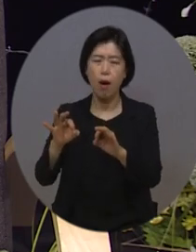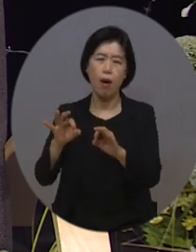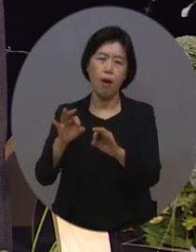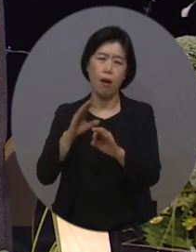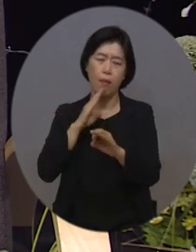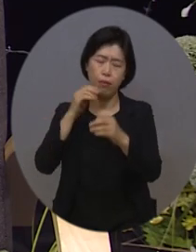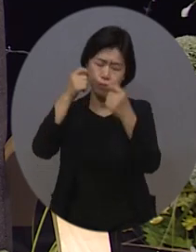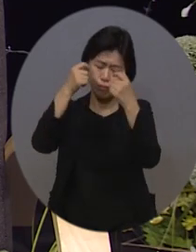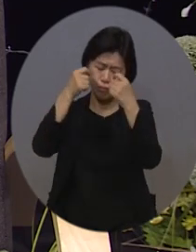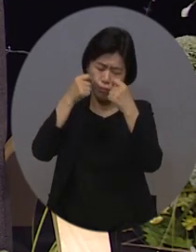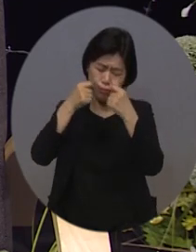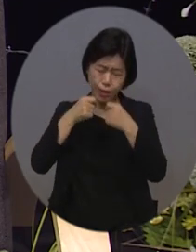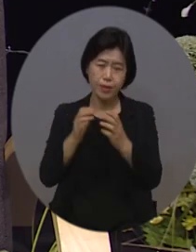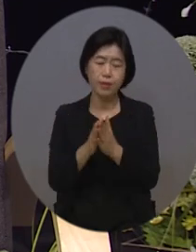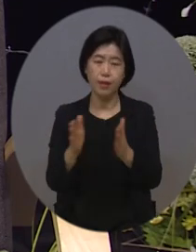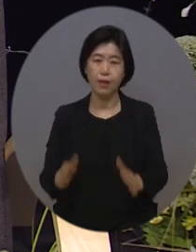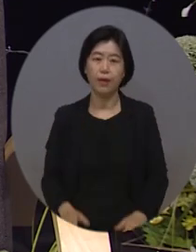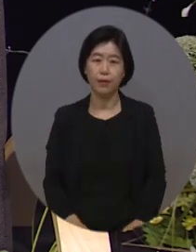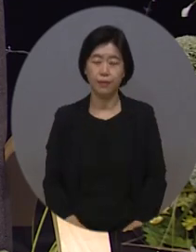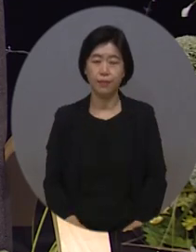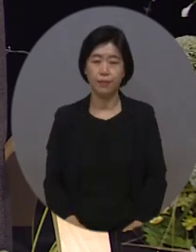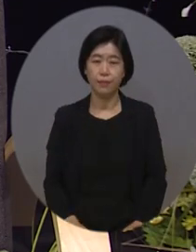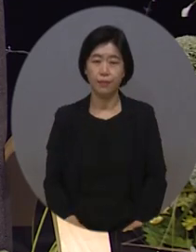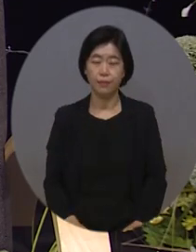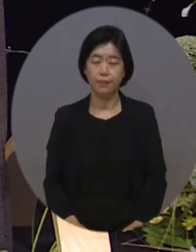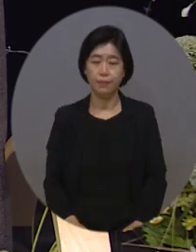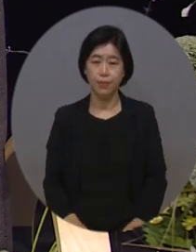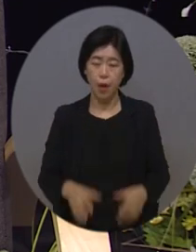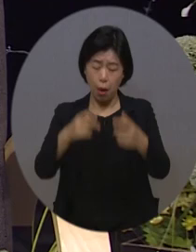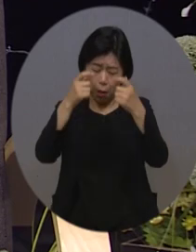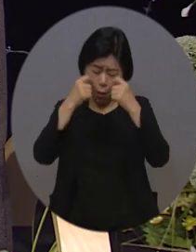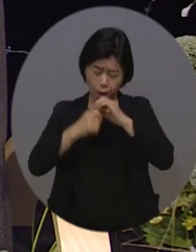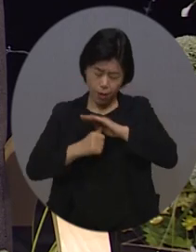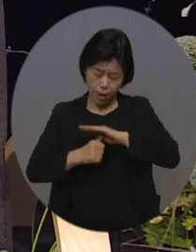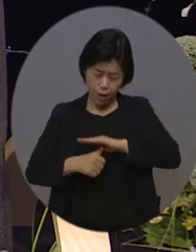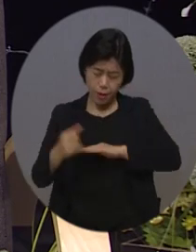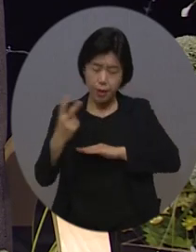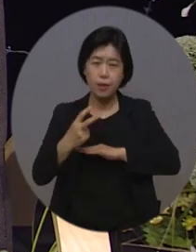목이 메어 멈추고 다시 부릅니다.